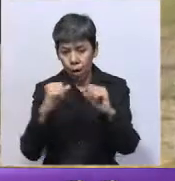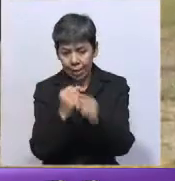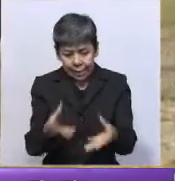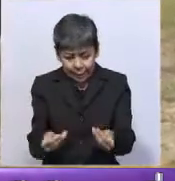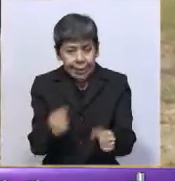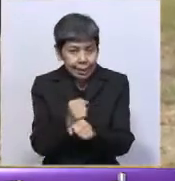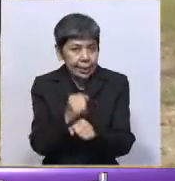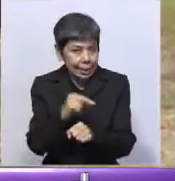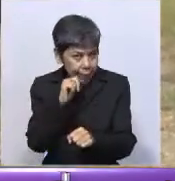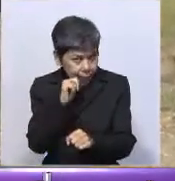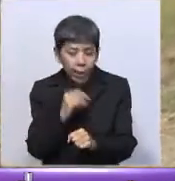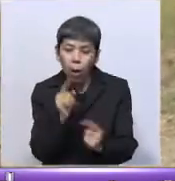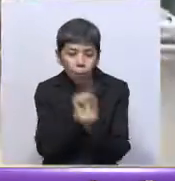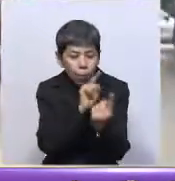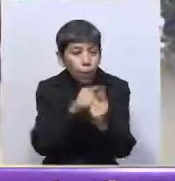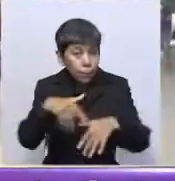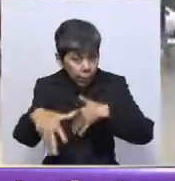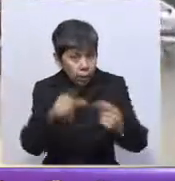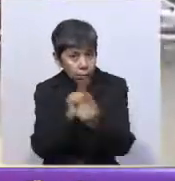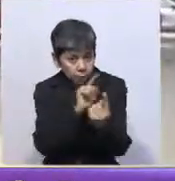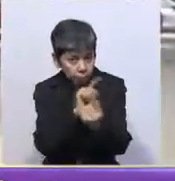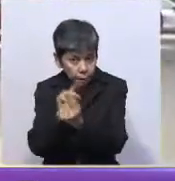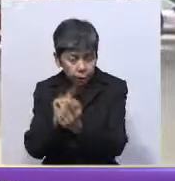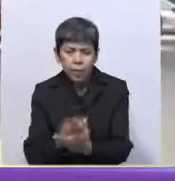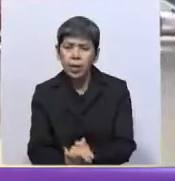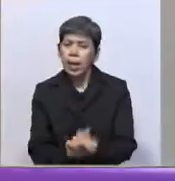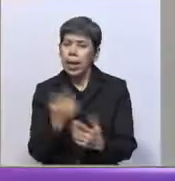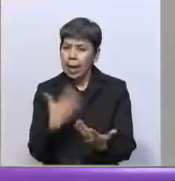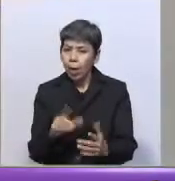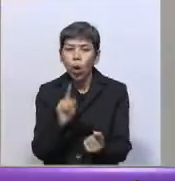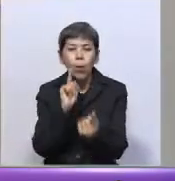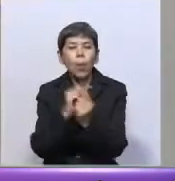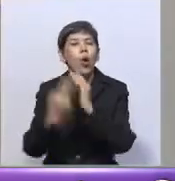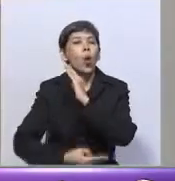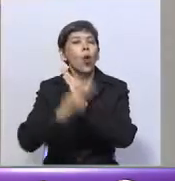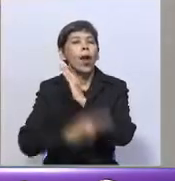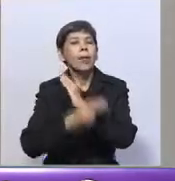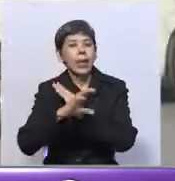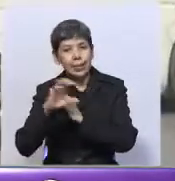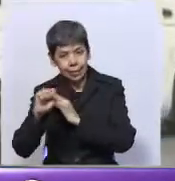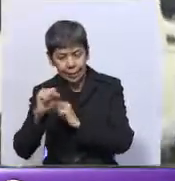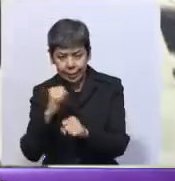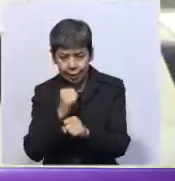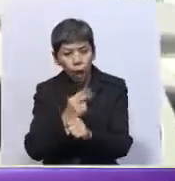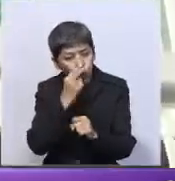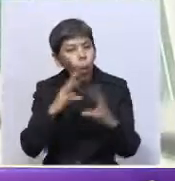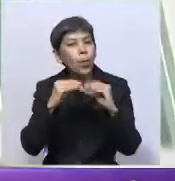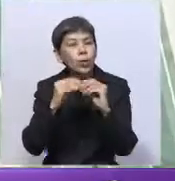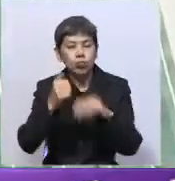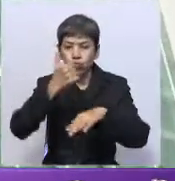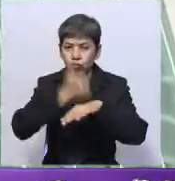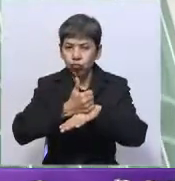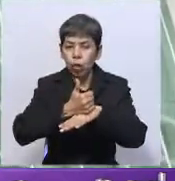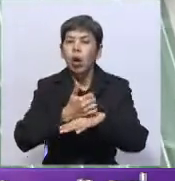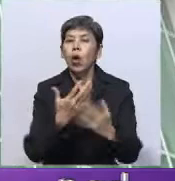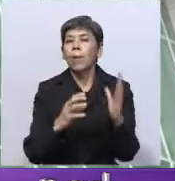แลกน้ำและพบประชาชนในพื้นที่จากนั้นจะเดินทางไปยังโรงแรมคลาสสิกคามิโอเพื่อเข้าร่วมประชุมกับผู้ว่าราชการ